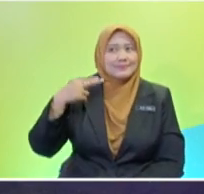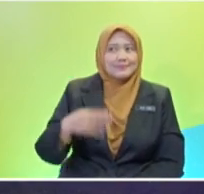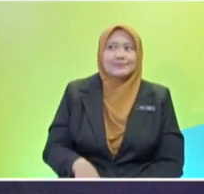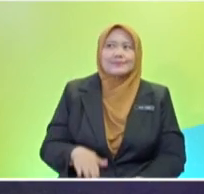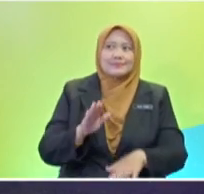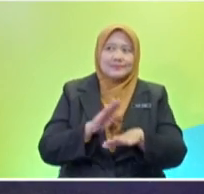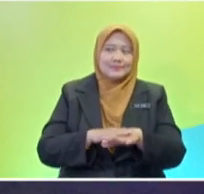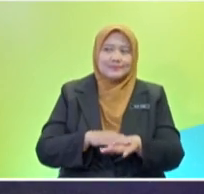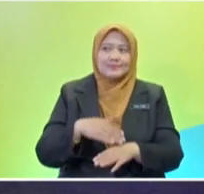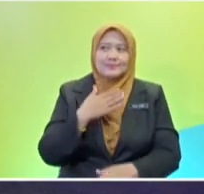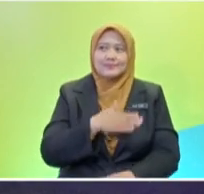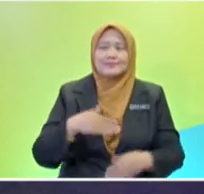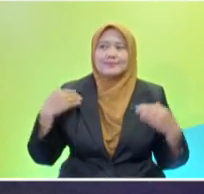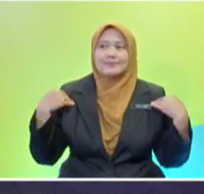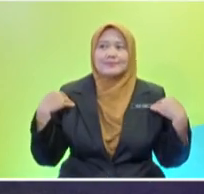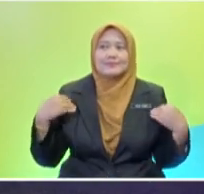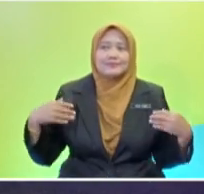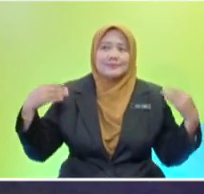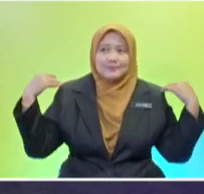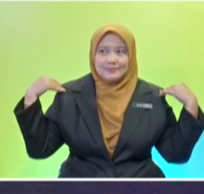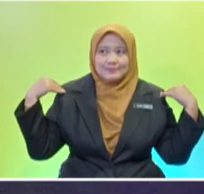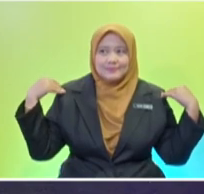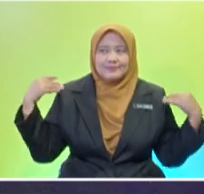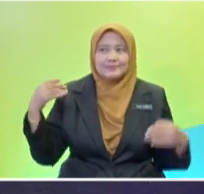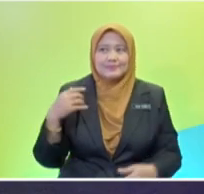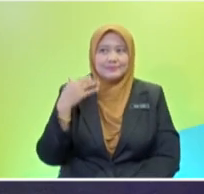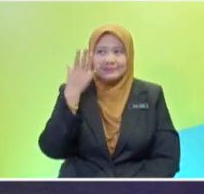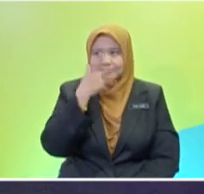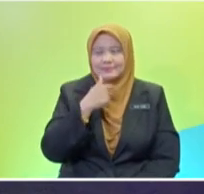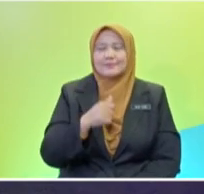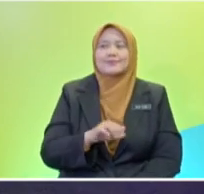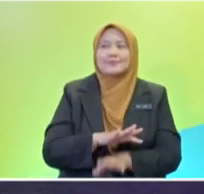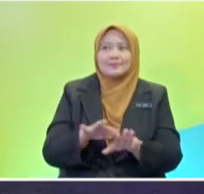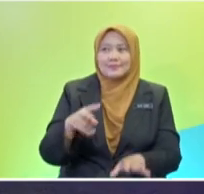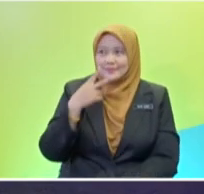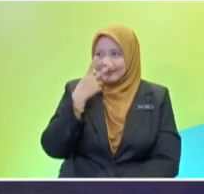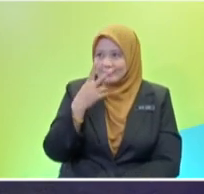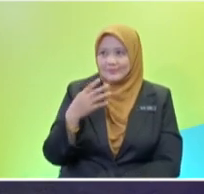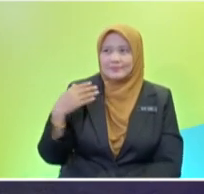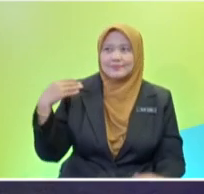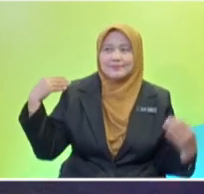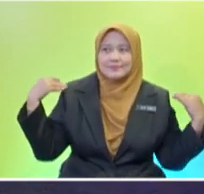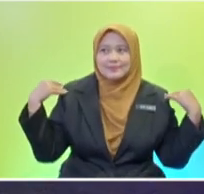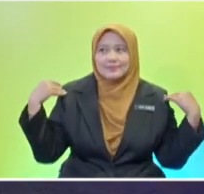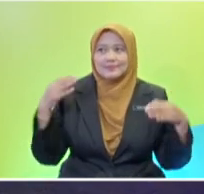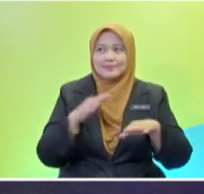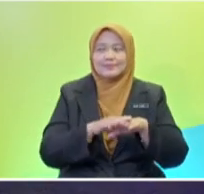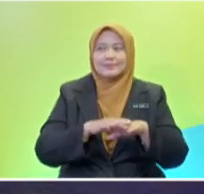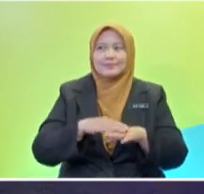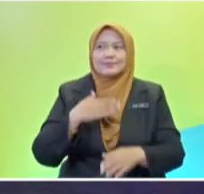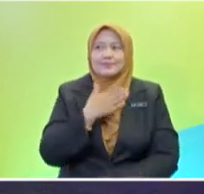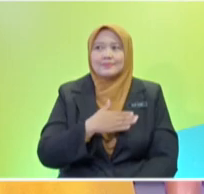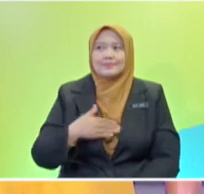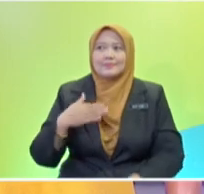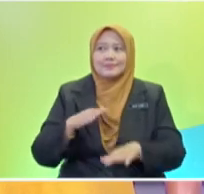atas dada ada bahu-bahu cantik tak pernah tengok baru atas dada dada atas